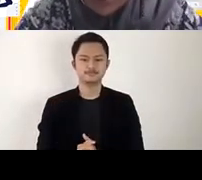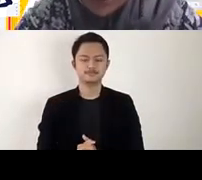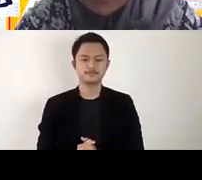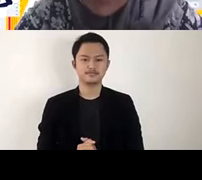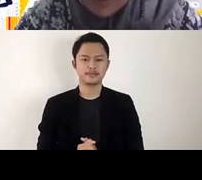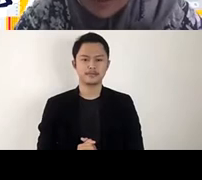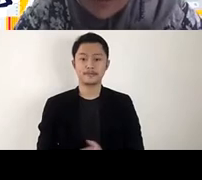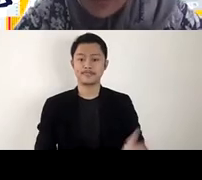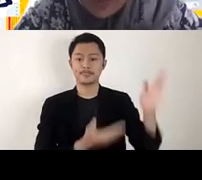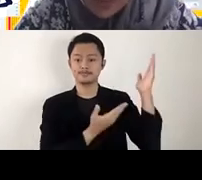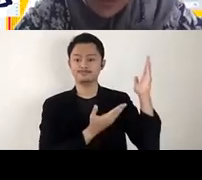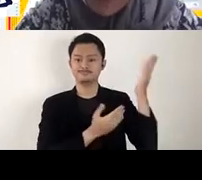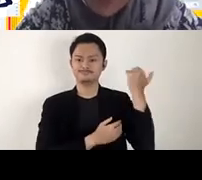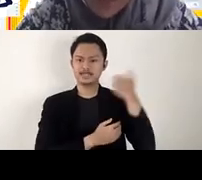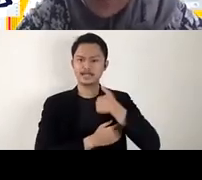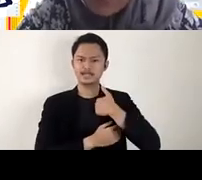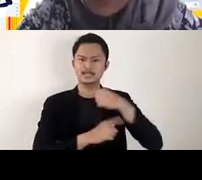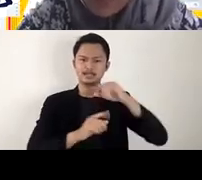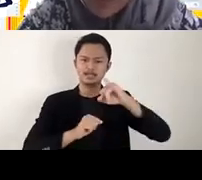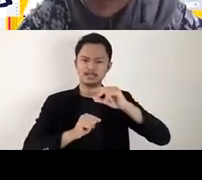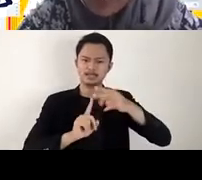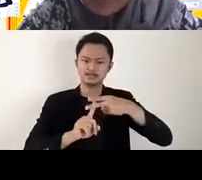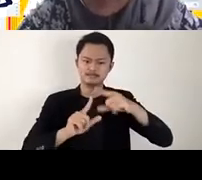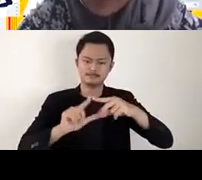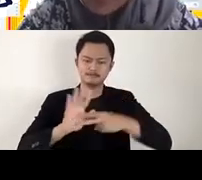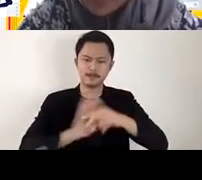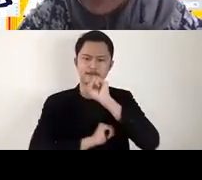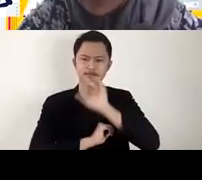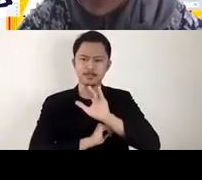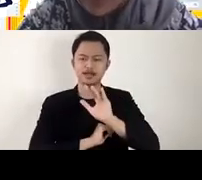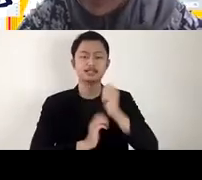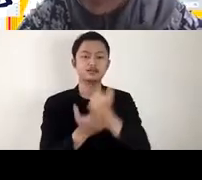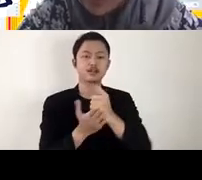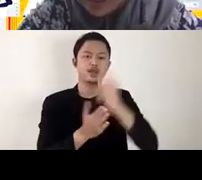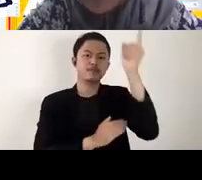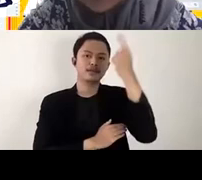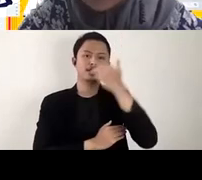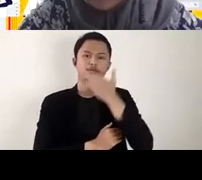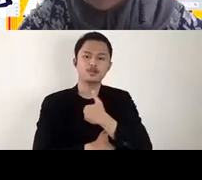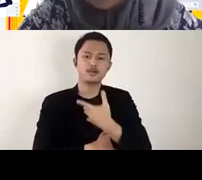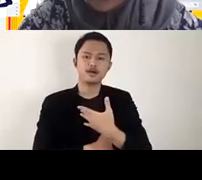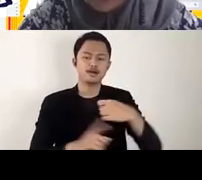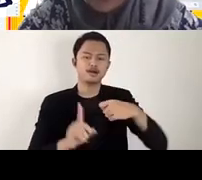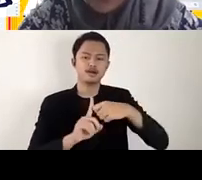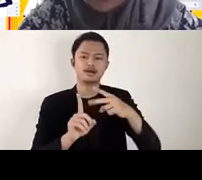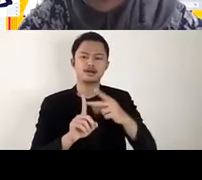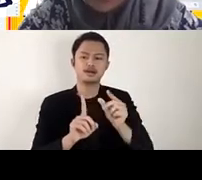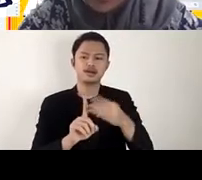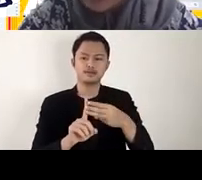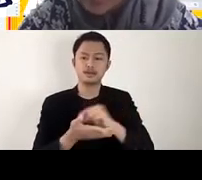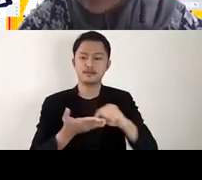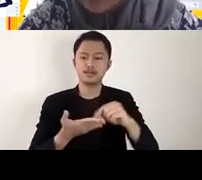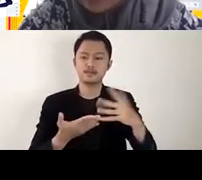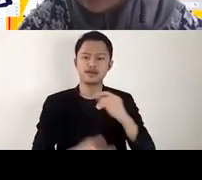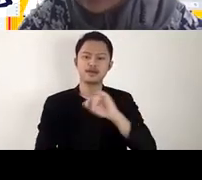ini tadi yang sempat di singgung oleh Kang Irfandi awal bahwa pemerintah juga memiliki chehab gitu yang disebut dengan